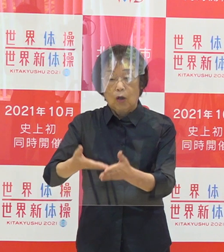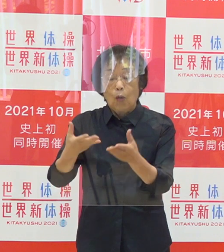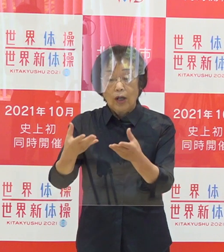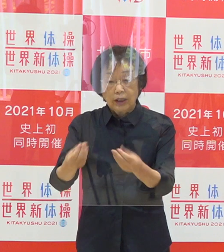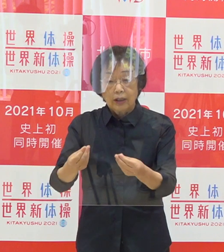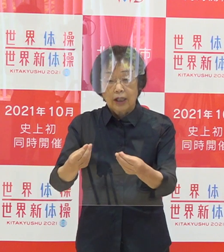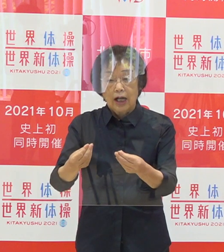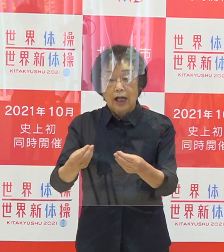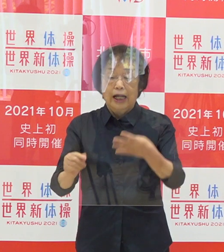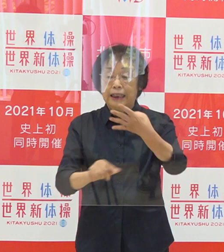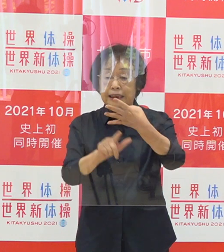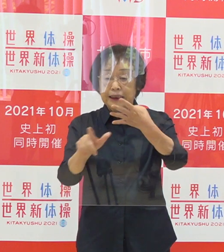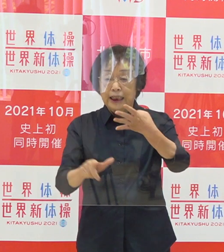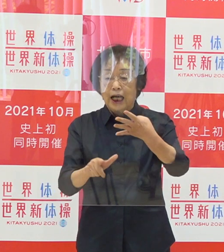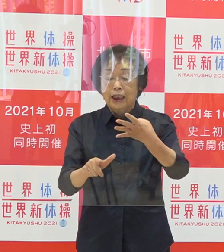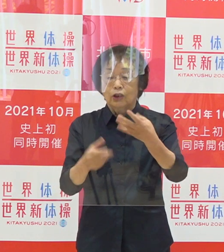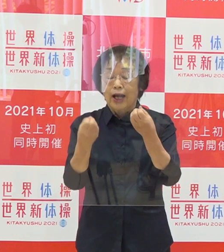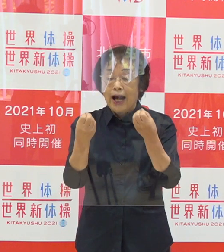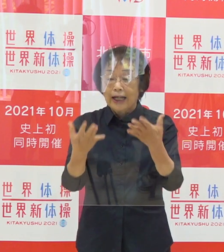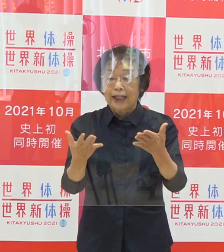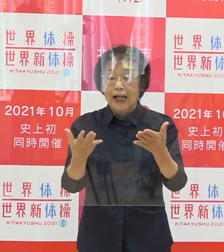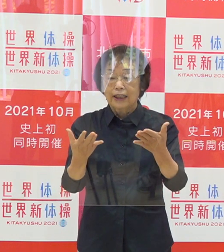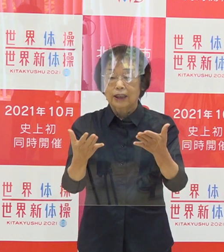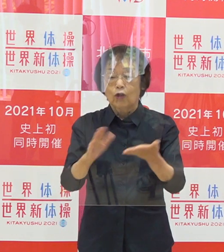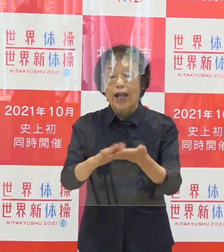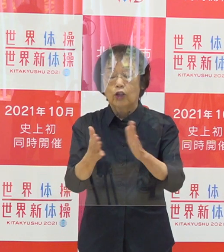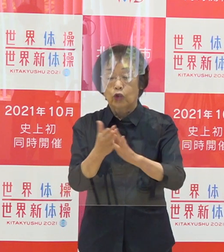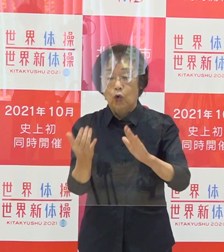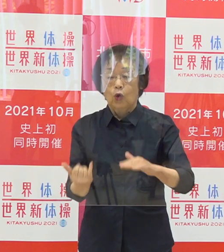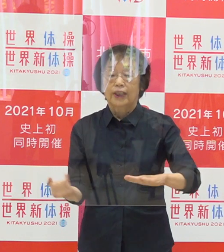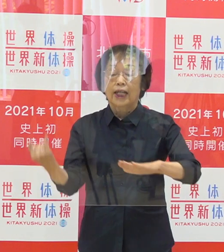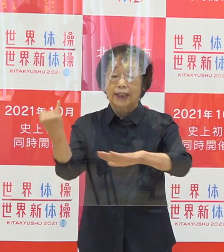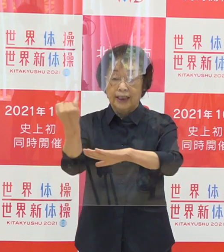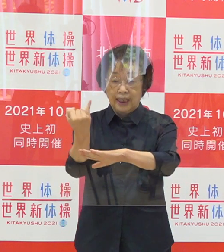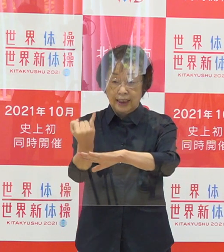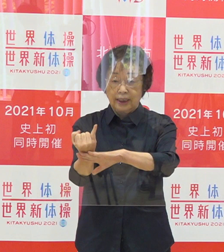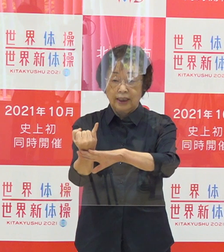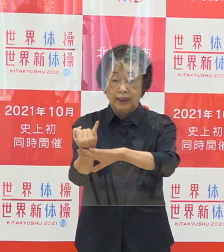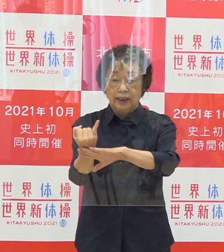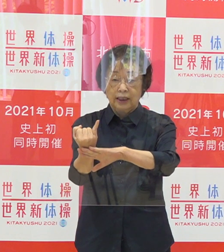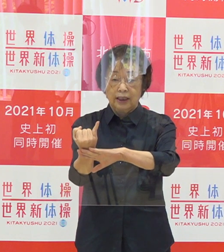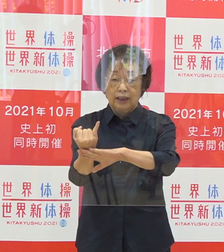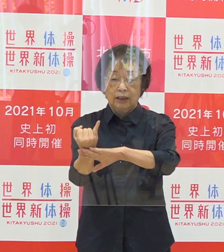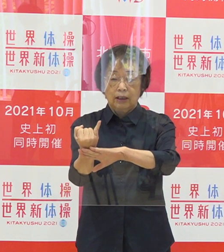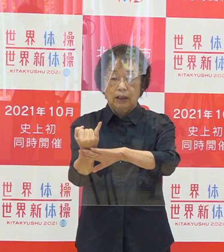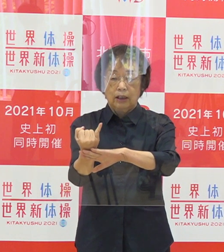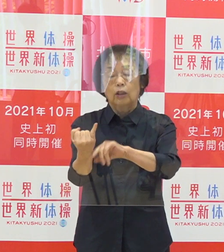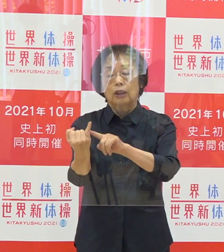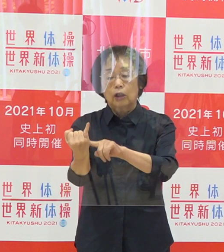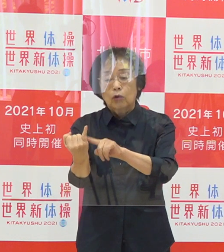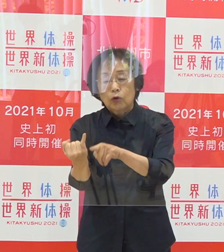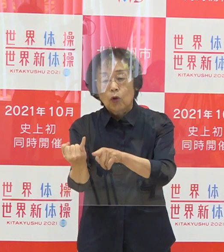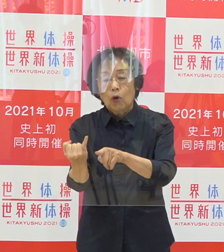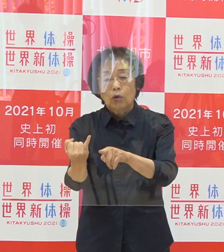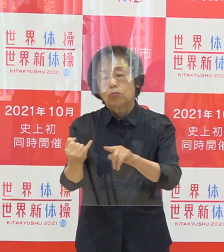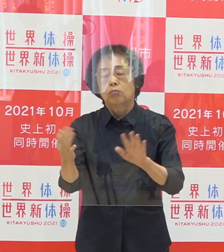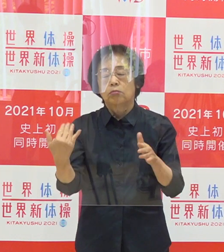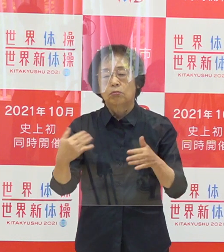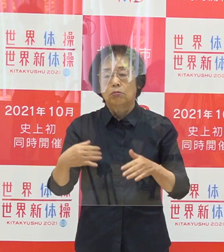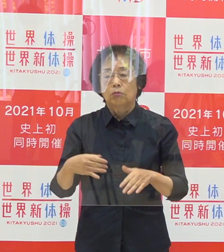月に着任したばかりの園長先生いらっしゃったそうですが、聞いたことがなかったということで